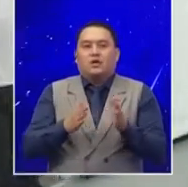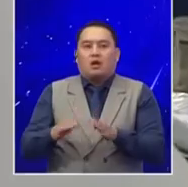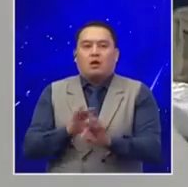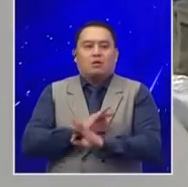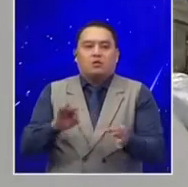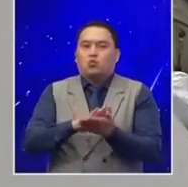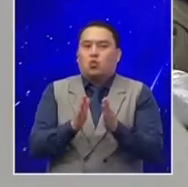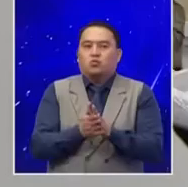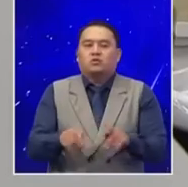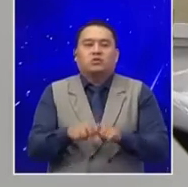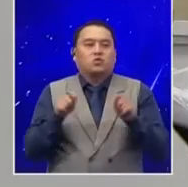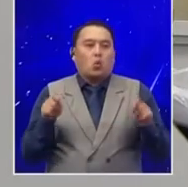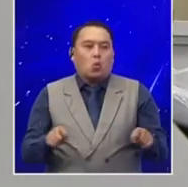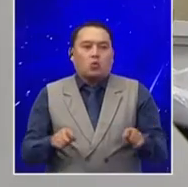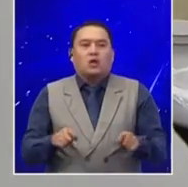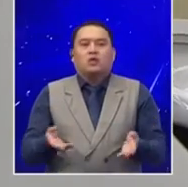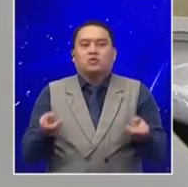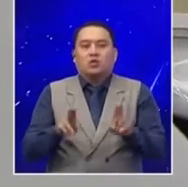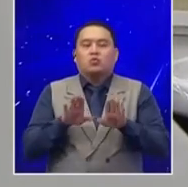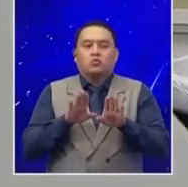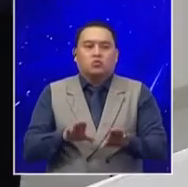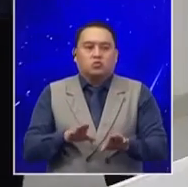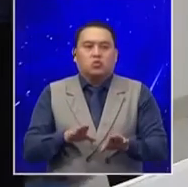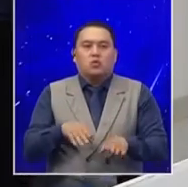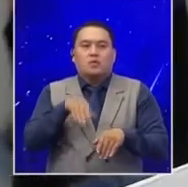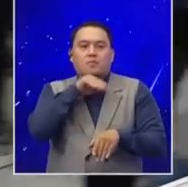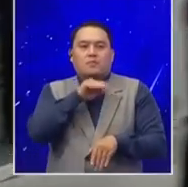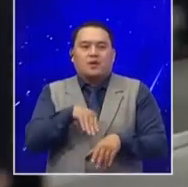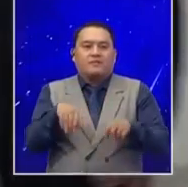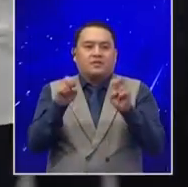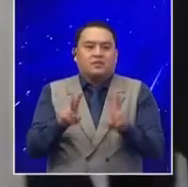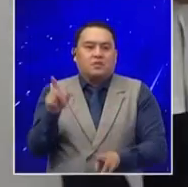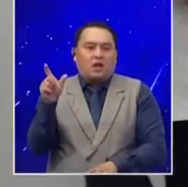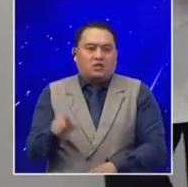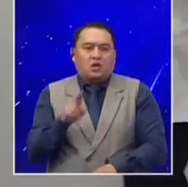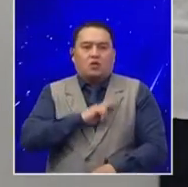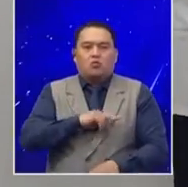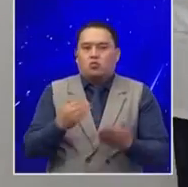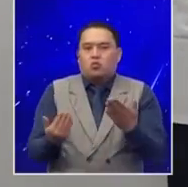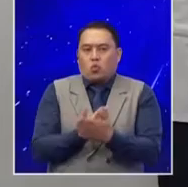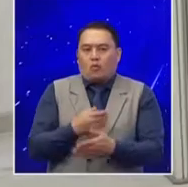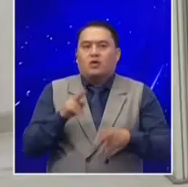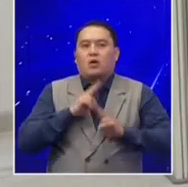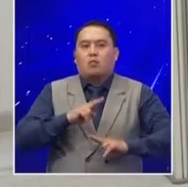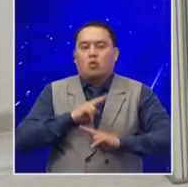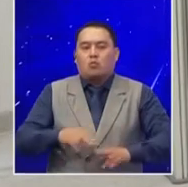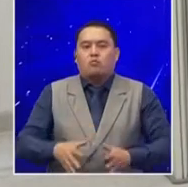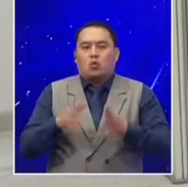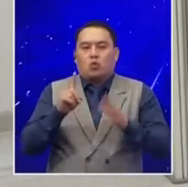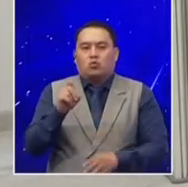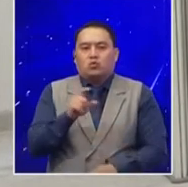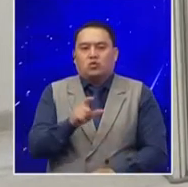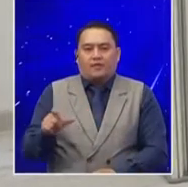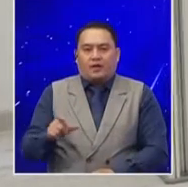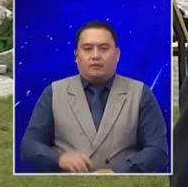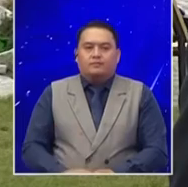Отличные условия созданы. Теперь дело остается только за квалифицированными кадрами. В новой больнице будут трудиться более 100